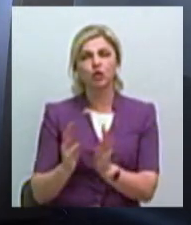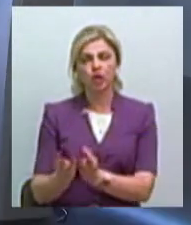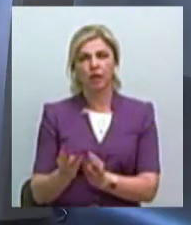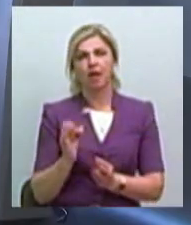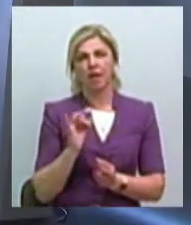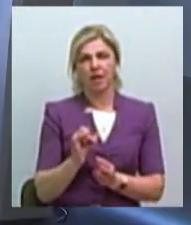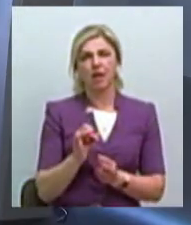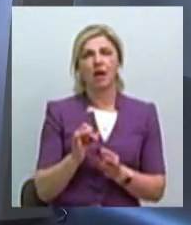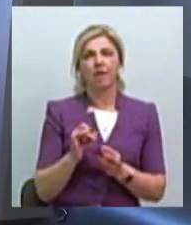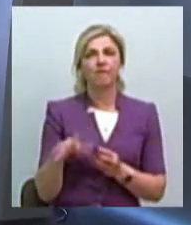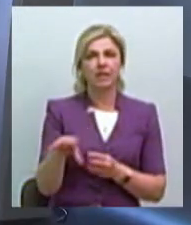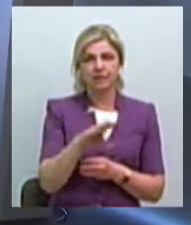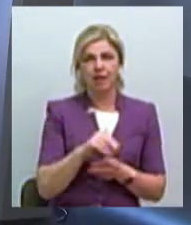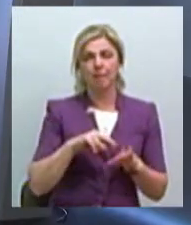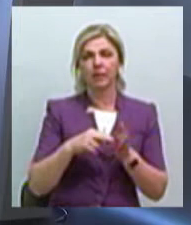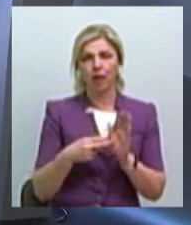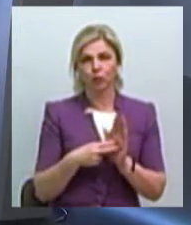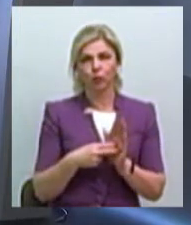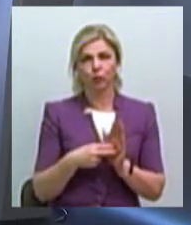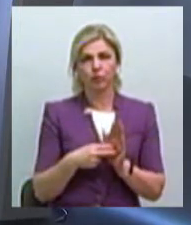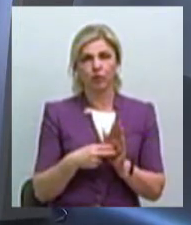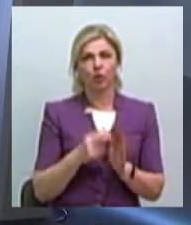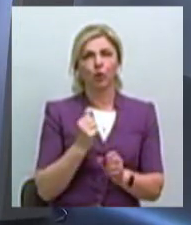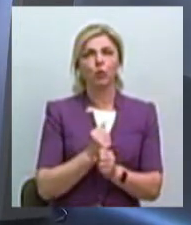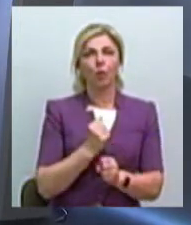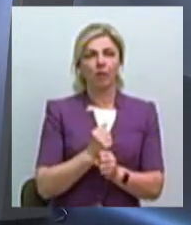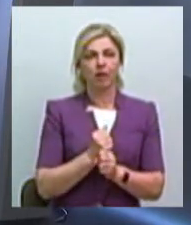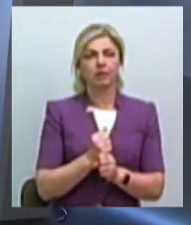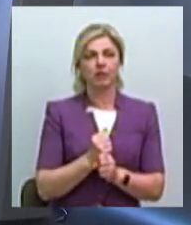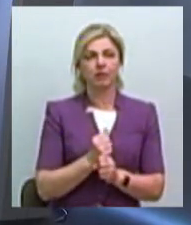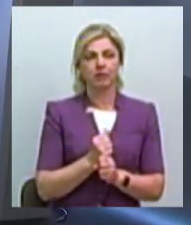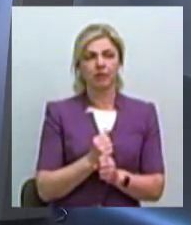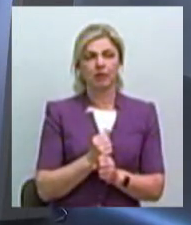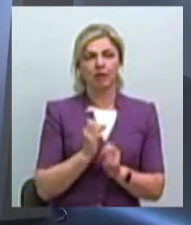чагарники, то все вони планують передробити якби, на гранули,